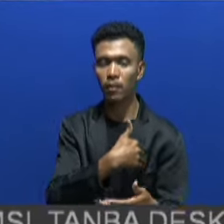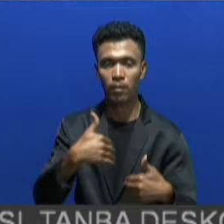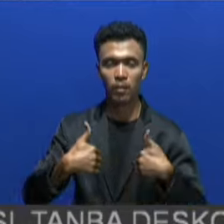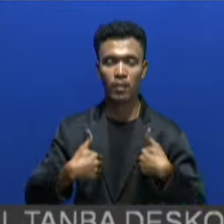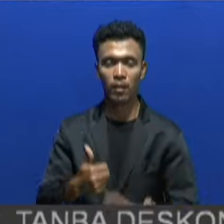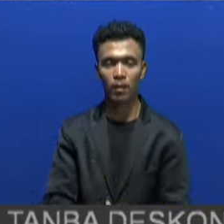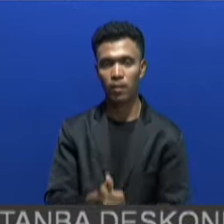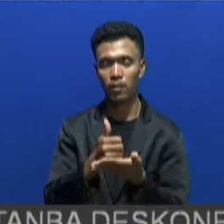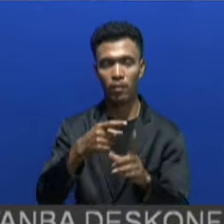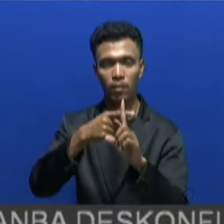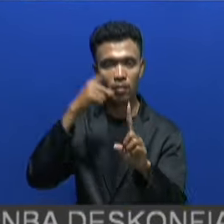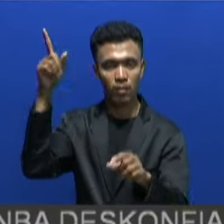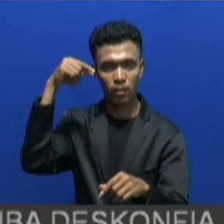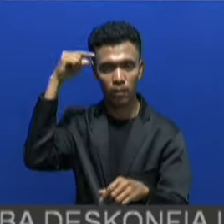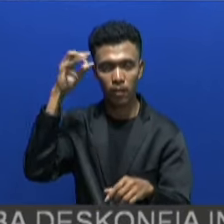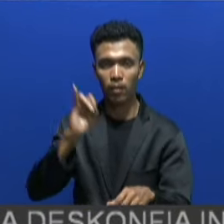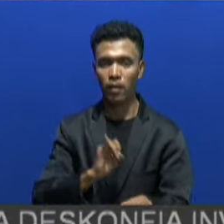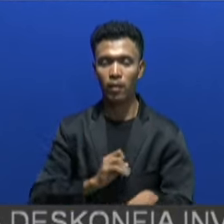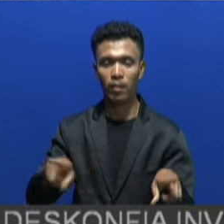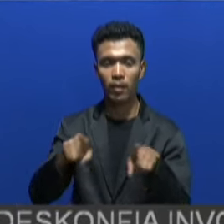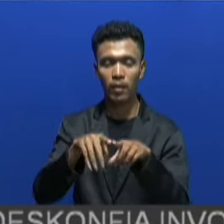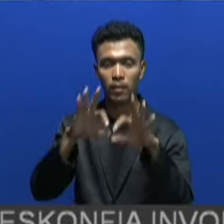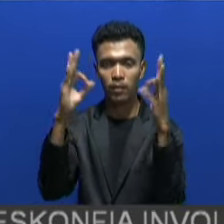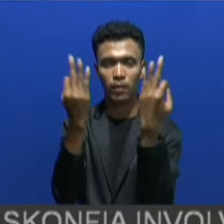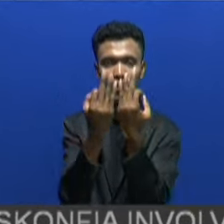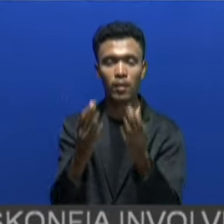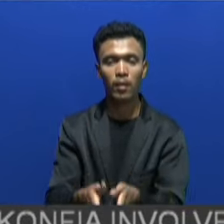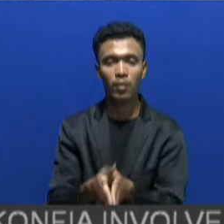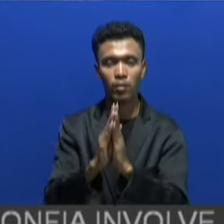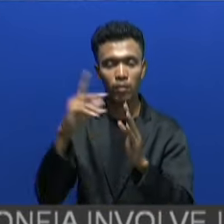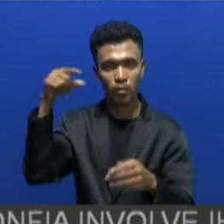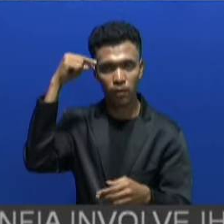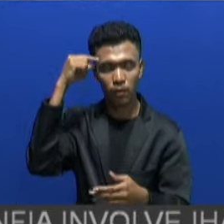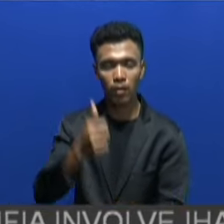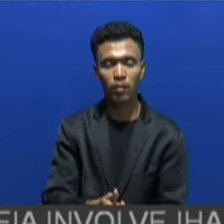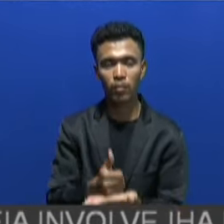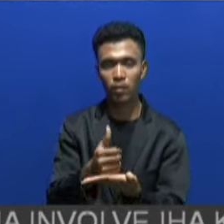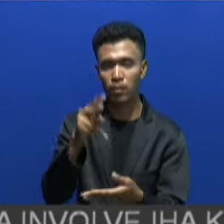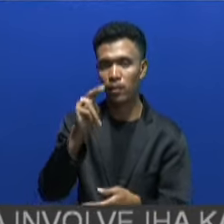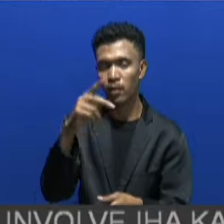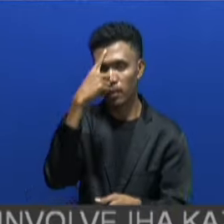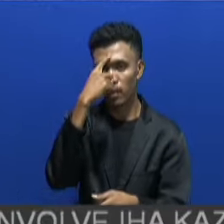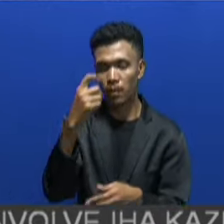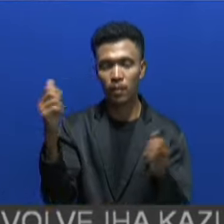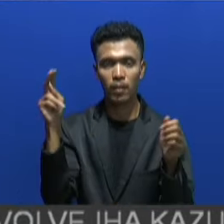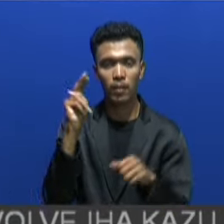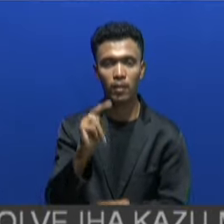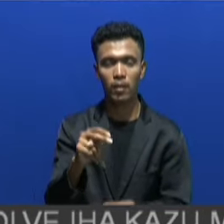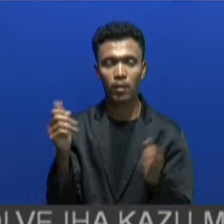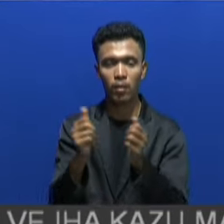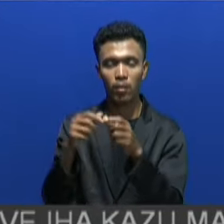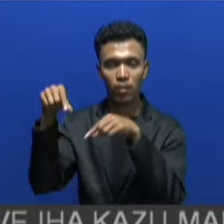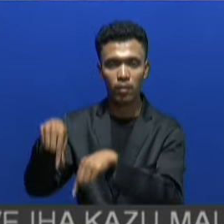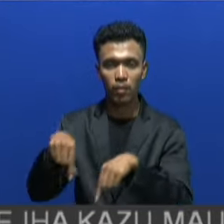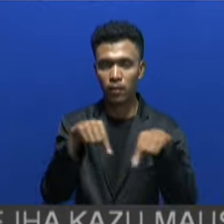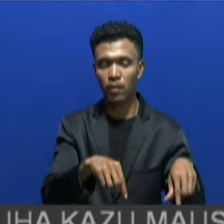ne ona san familia usu ba governo se bele tau atensaun bania tambah ni kondisi ne be deficiente falu